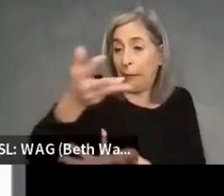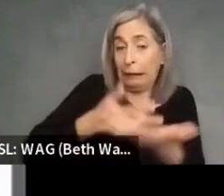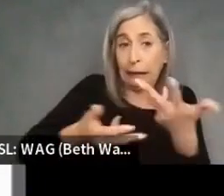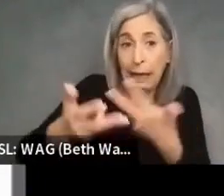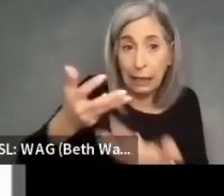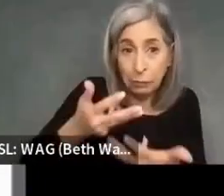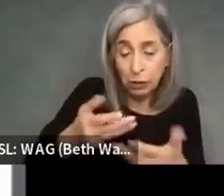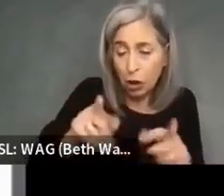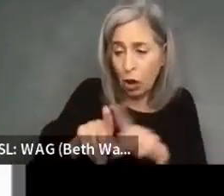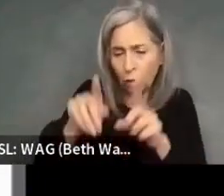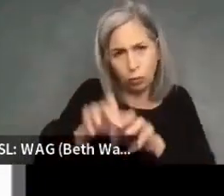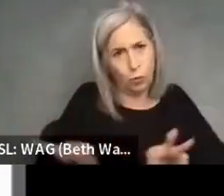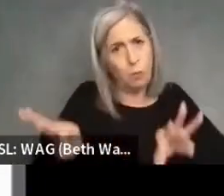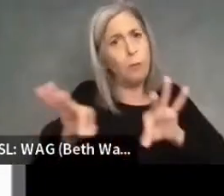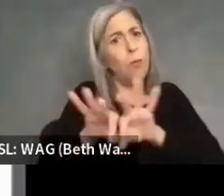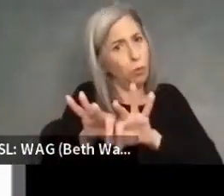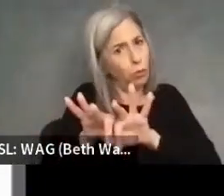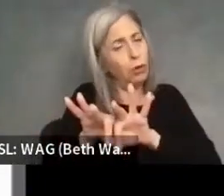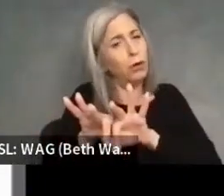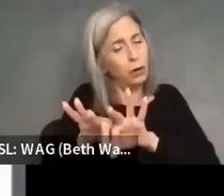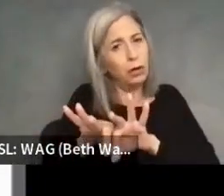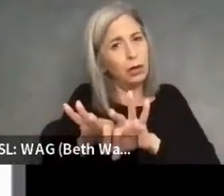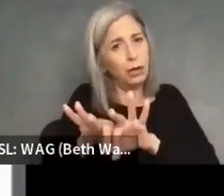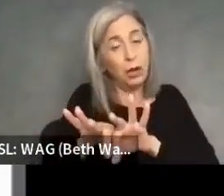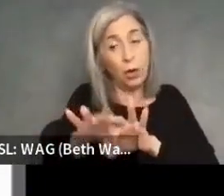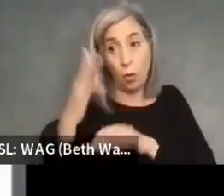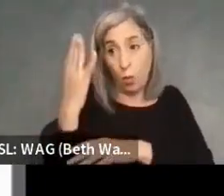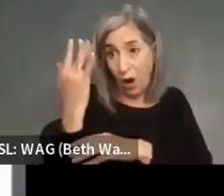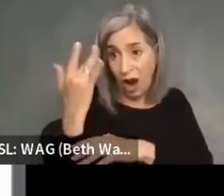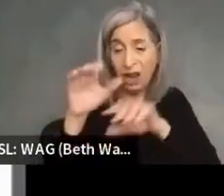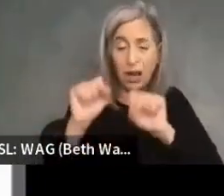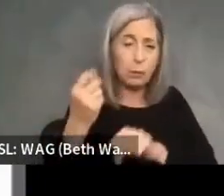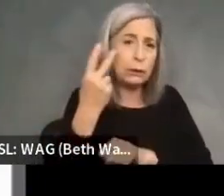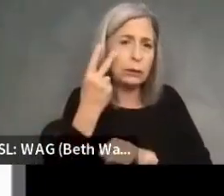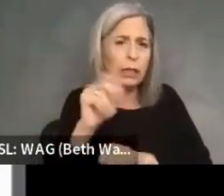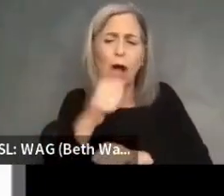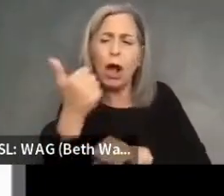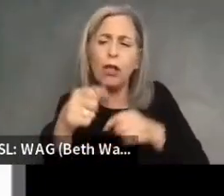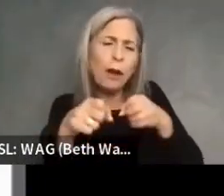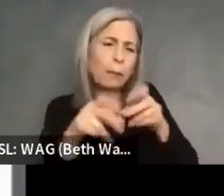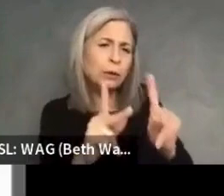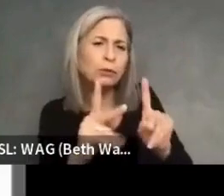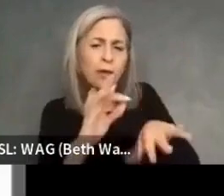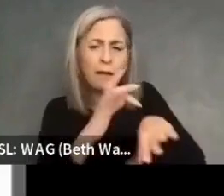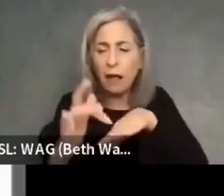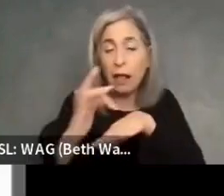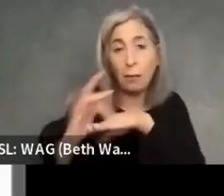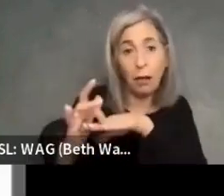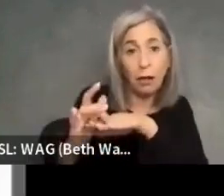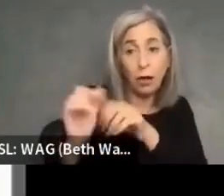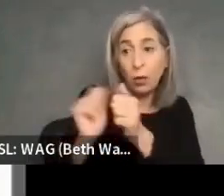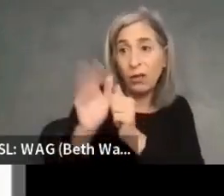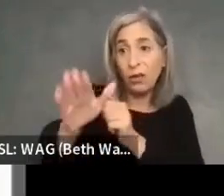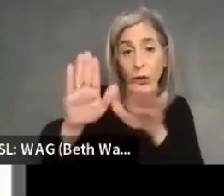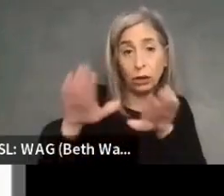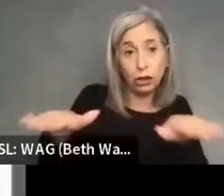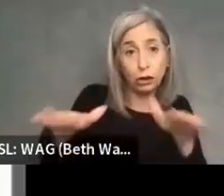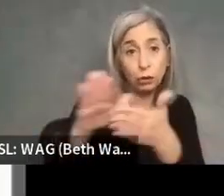然后你更好的能够去参与这些学校的一些信息的话，对孩子来说